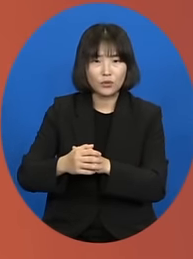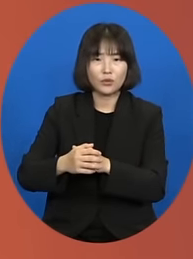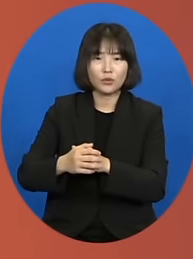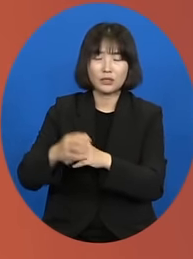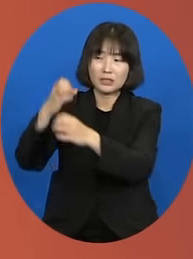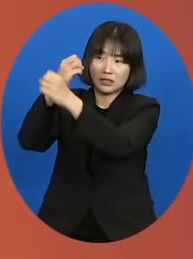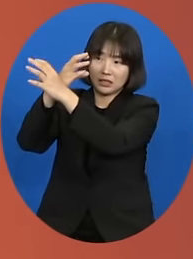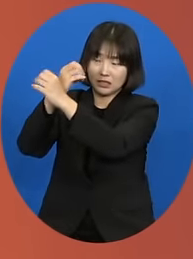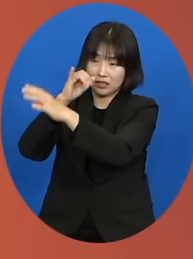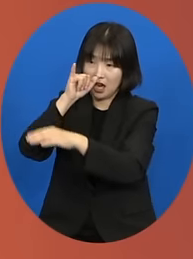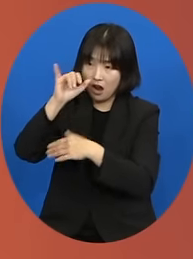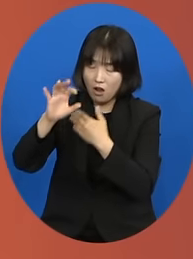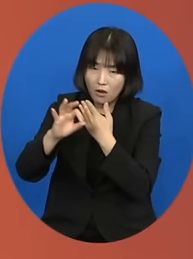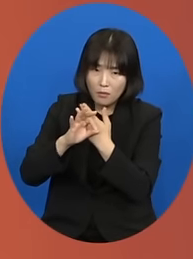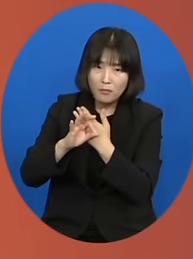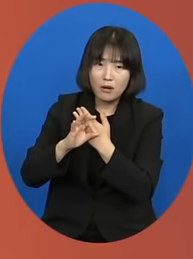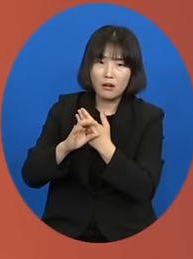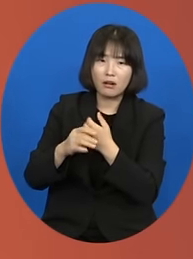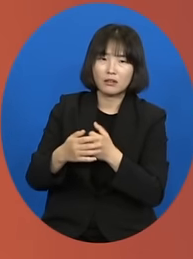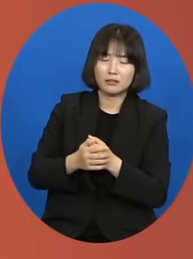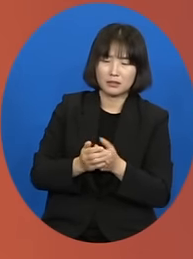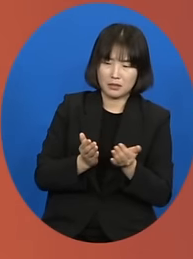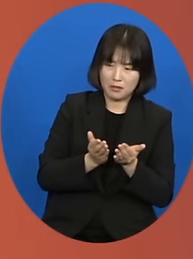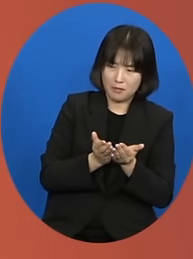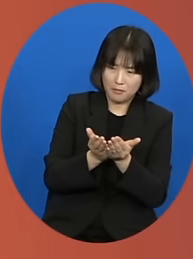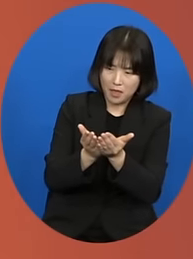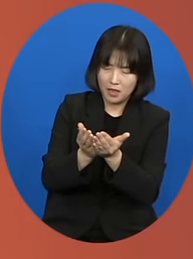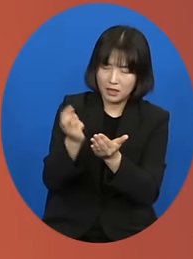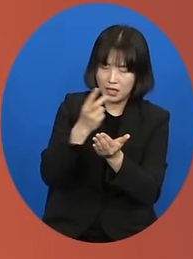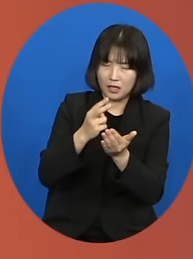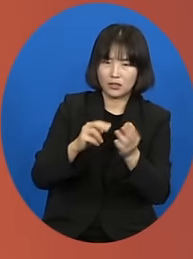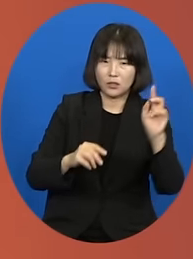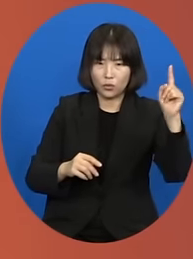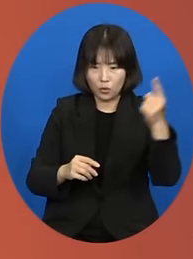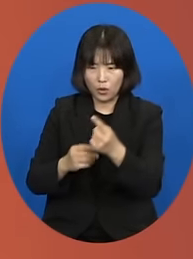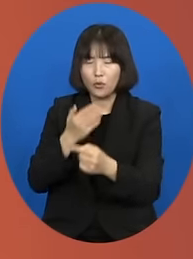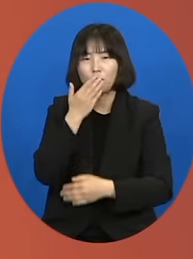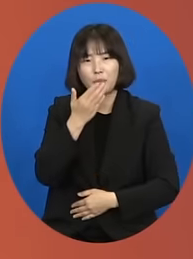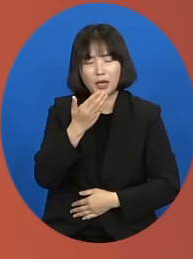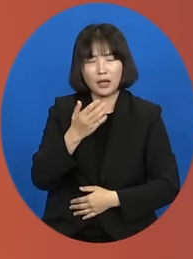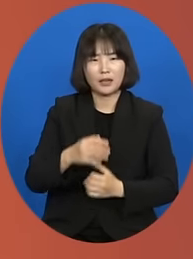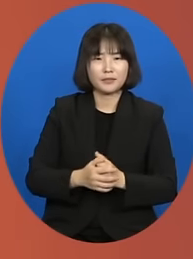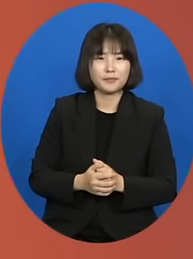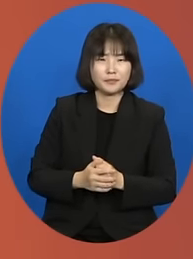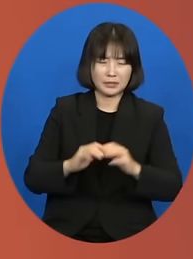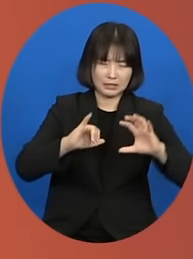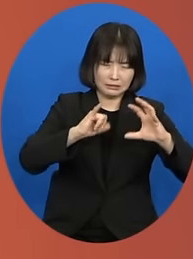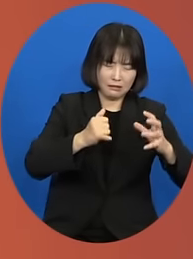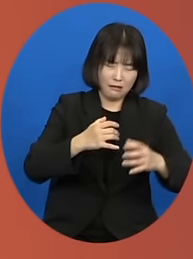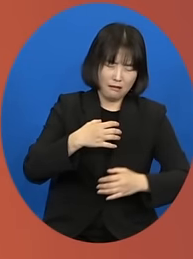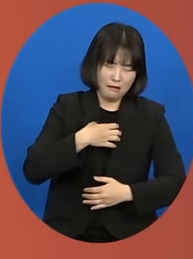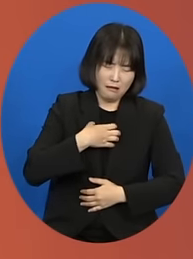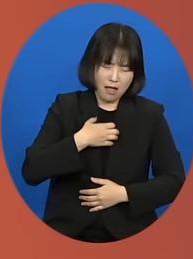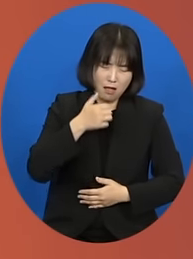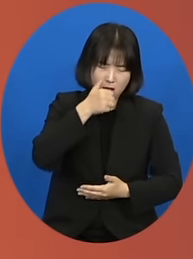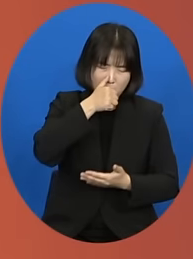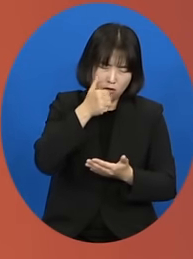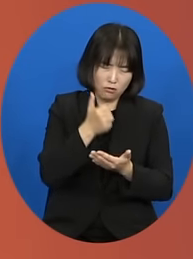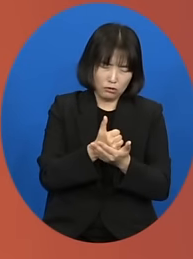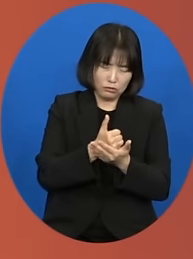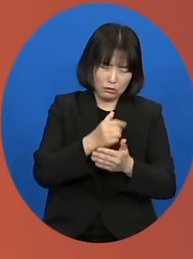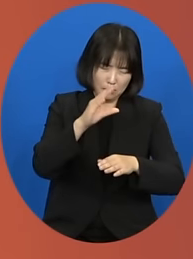보고 배는 그 기준점을 맞춰서 갈 수가 있습니다. 세상이 아무리 험난하고 세상이 아무리 죄로 가득 차 있다